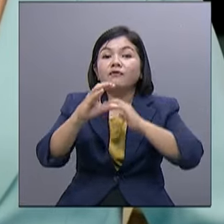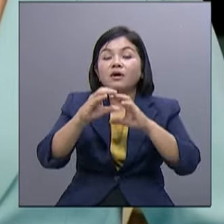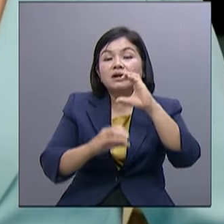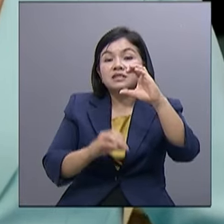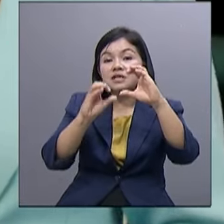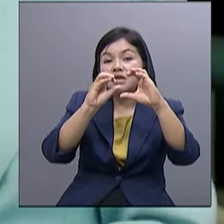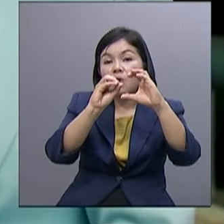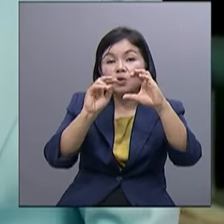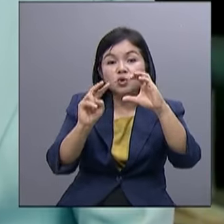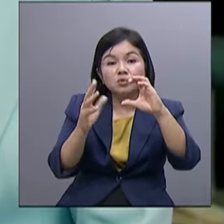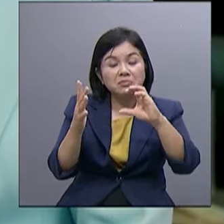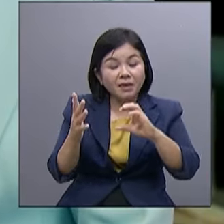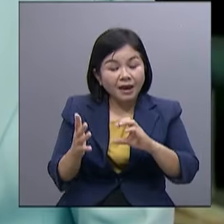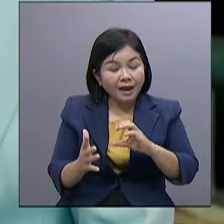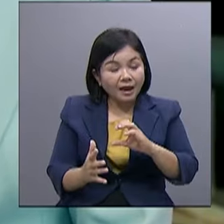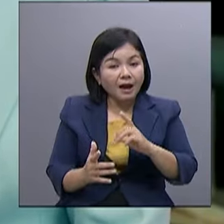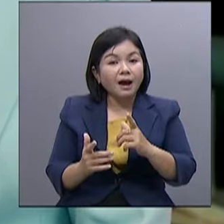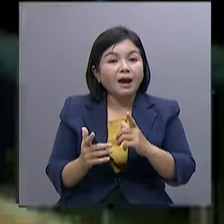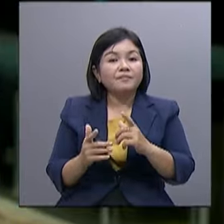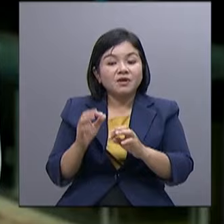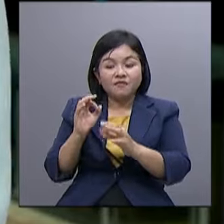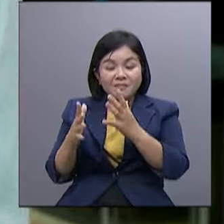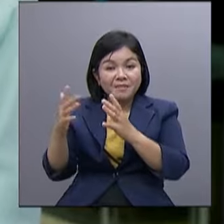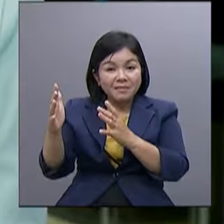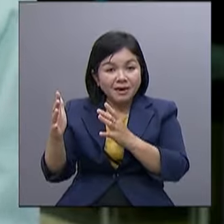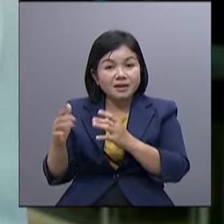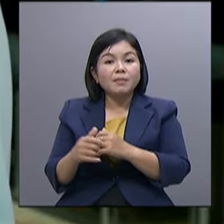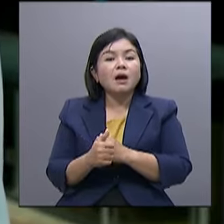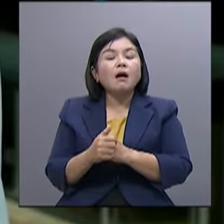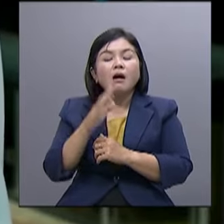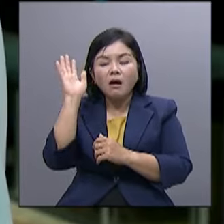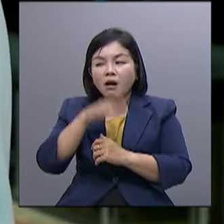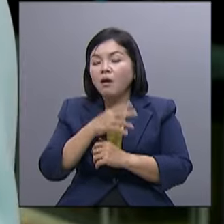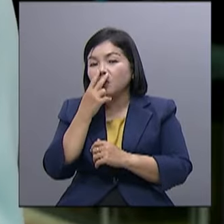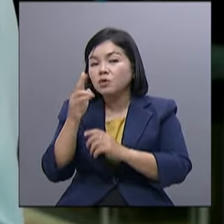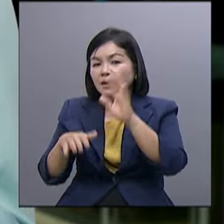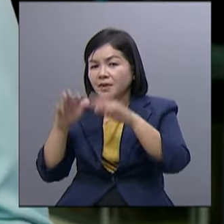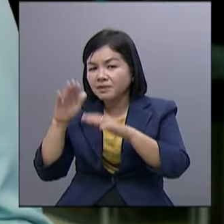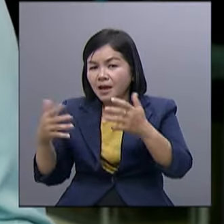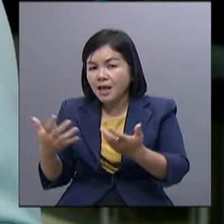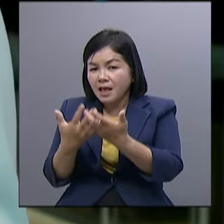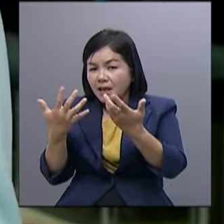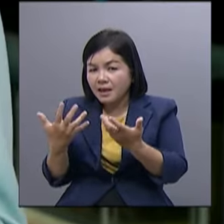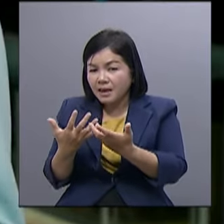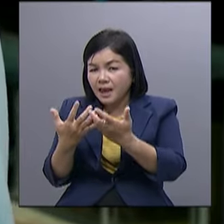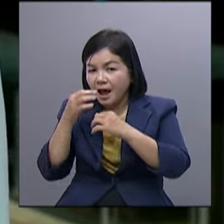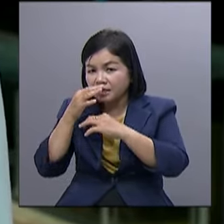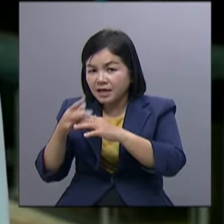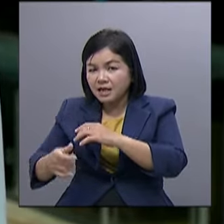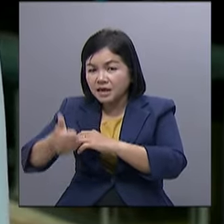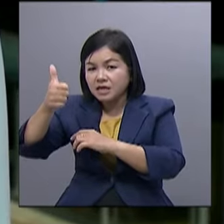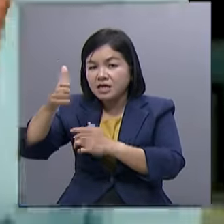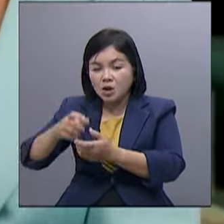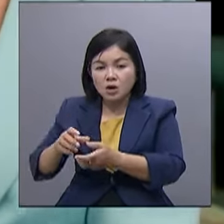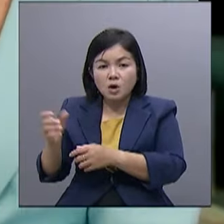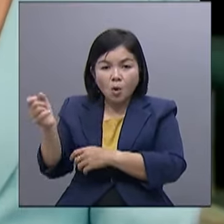มีอันไหนเจ๋งเท่านี้เพราะญ่าทะเลไม่มีวันไฟไหม้ค่ะซึ่งถ้าเปรียบเทียบกันกับป่าบกหญ้าทะเลสามารถกัดเก็บคาร์บอนได้มากกว่า 10